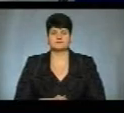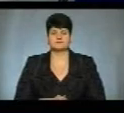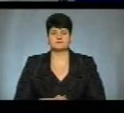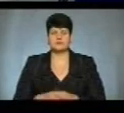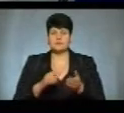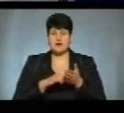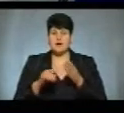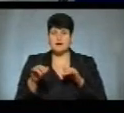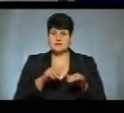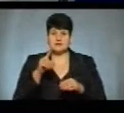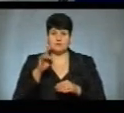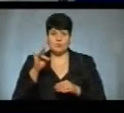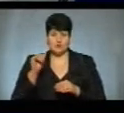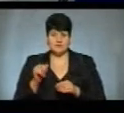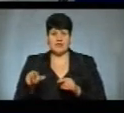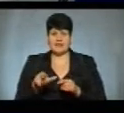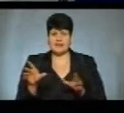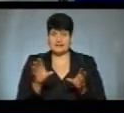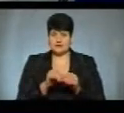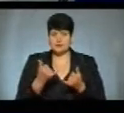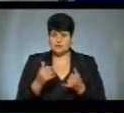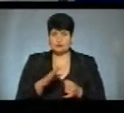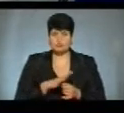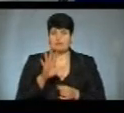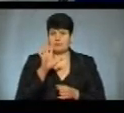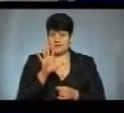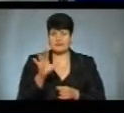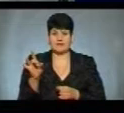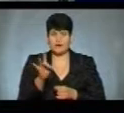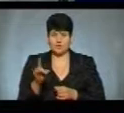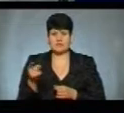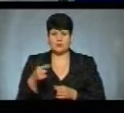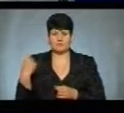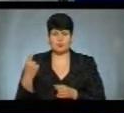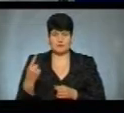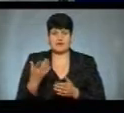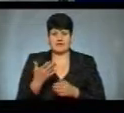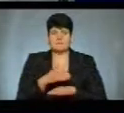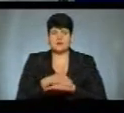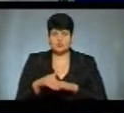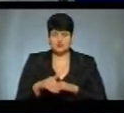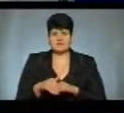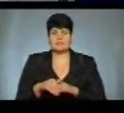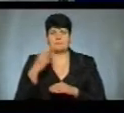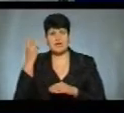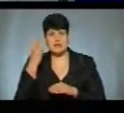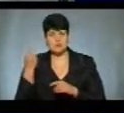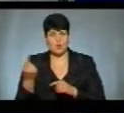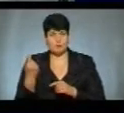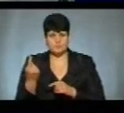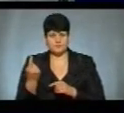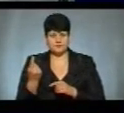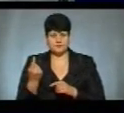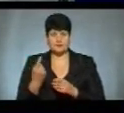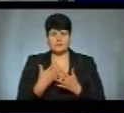Зазначу, акція «Збруч. Ріка єднання» сьогодні відбулась у 5 районах Тернопільської області, які межують з районами Хмельницької області.